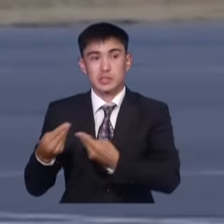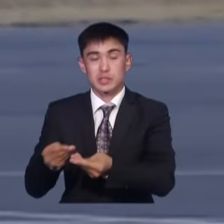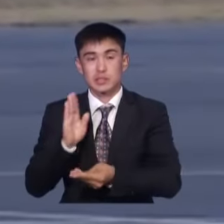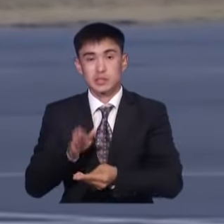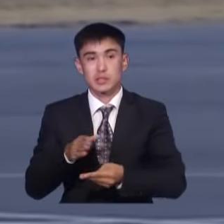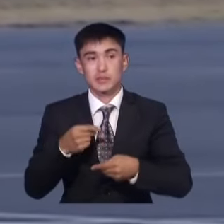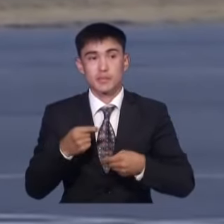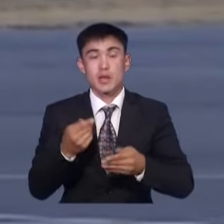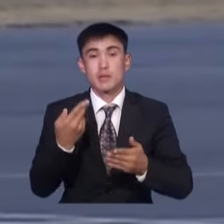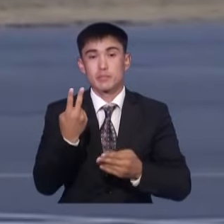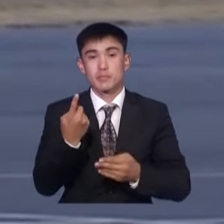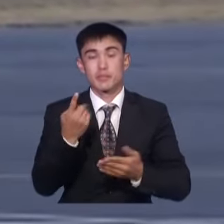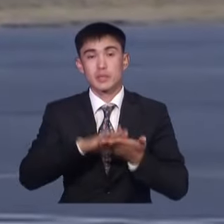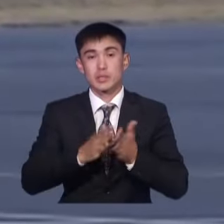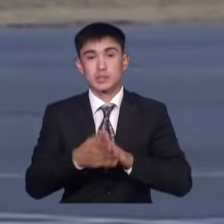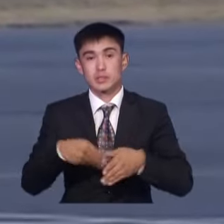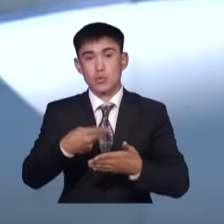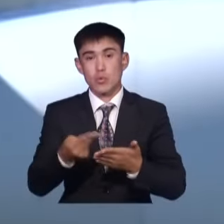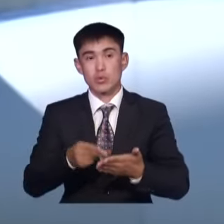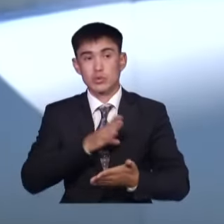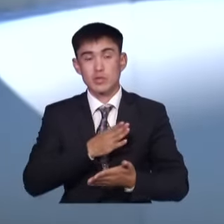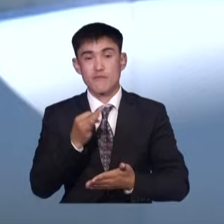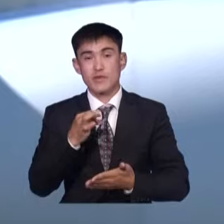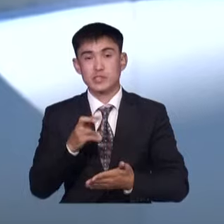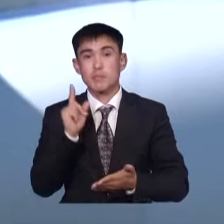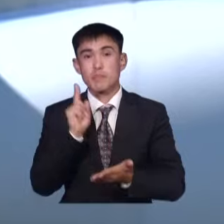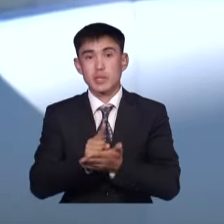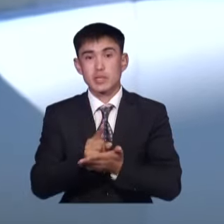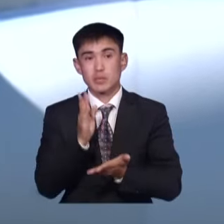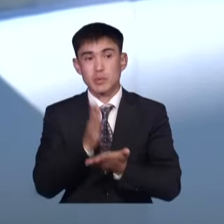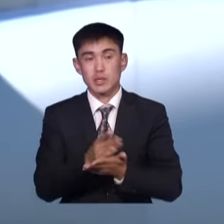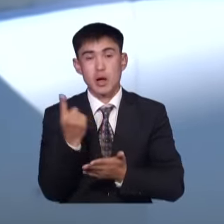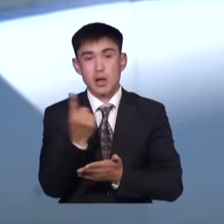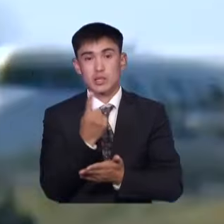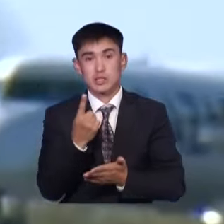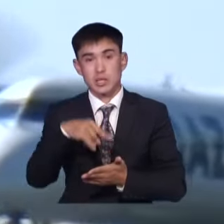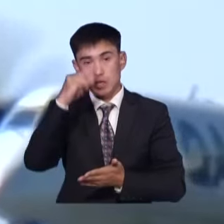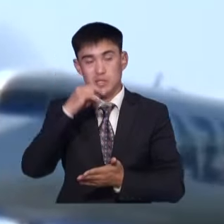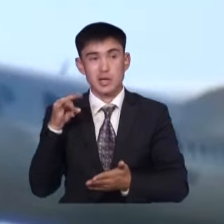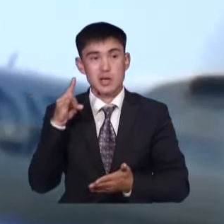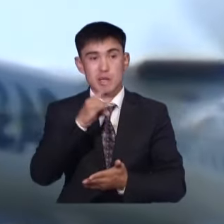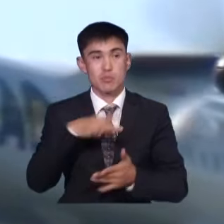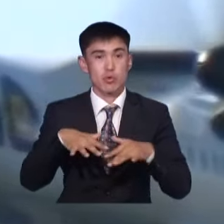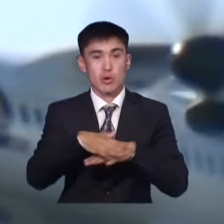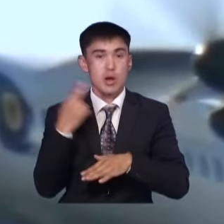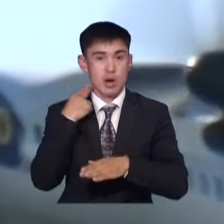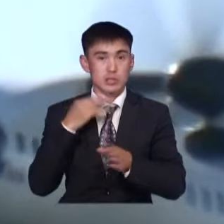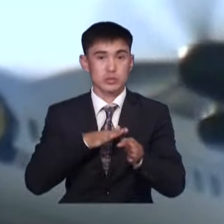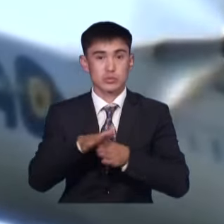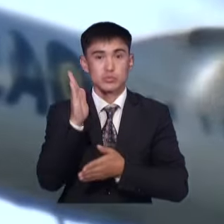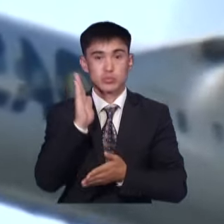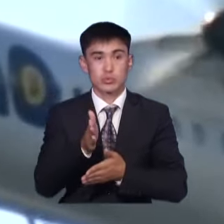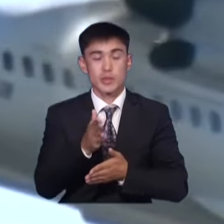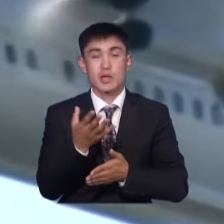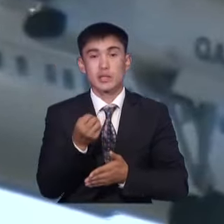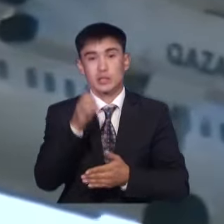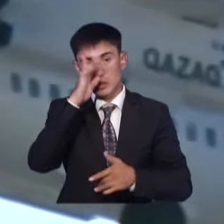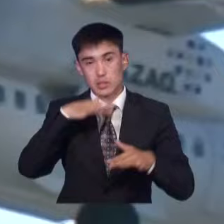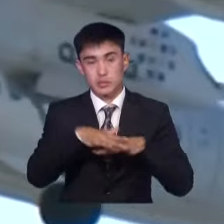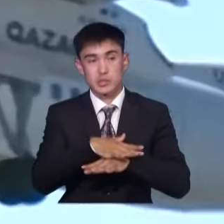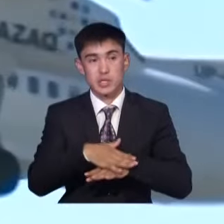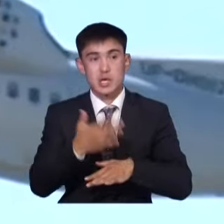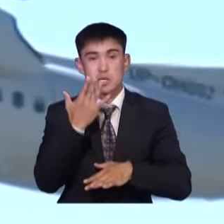сатысына қол қойылды. Келісімшартта инвесторға да бірнеше міндеттер қойылған. Алғашқысы Қазақ Эйрдің бүкіл қарызын өтеу міндеттелген. Сондай-ақ елімізде